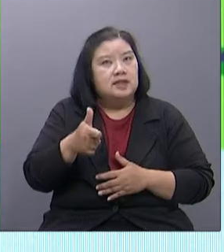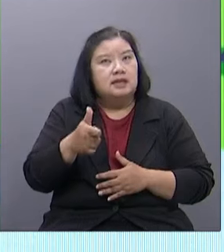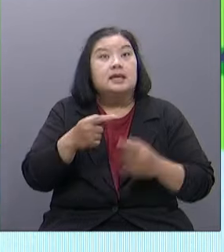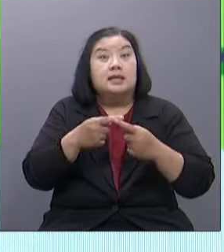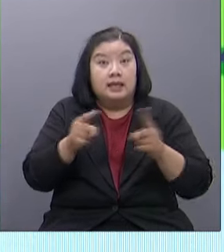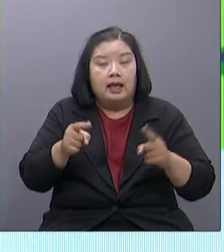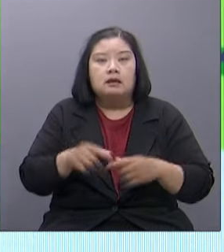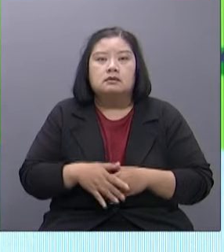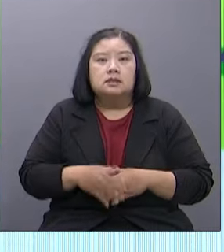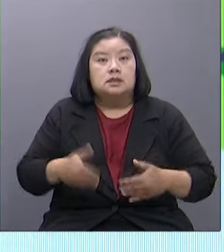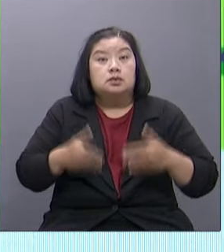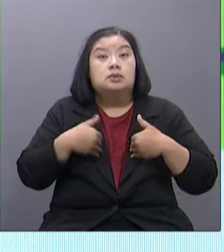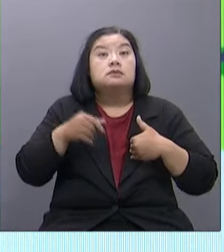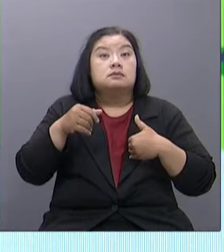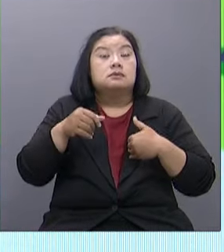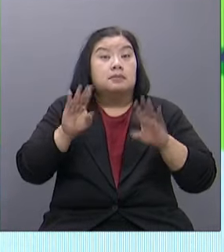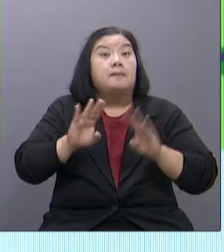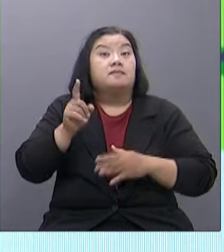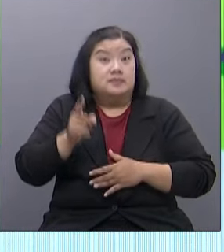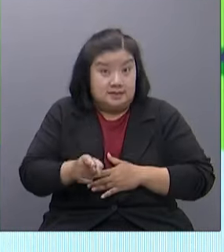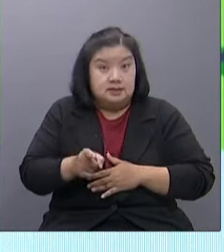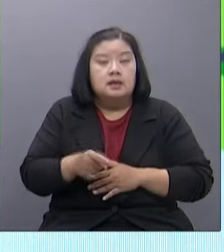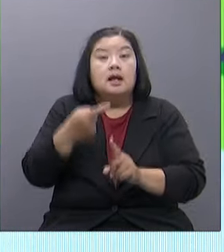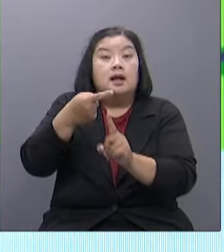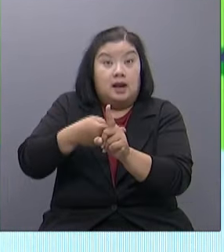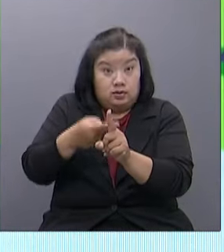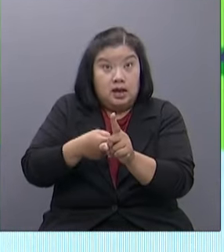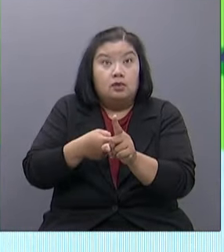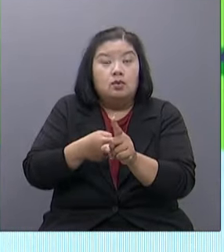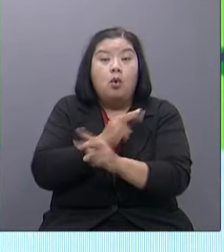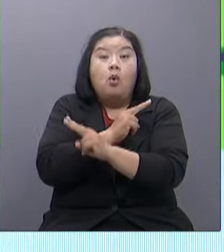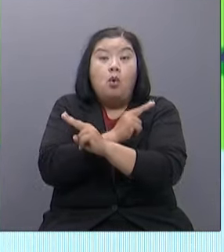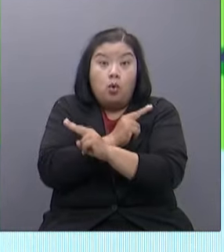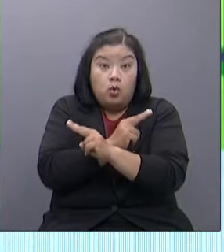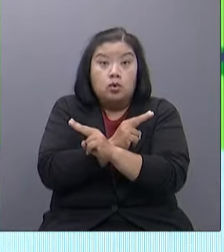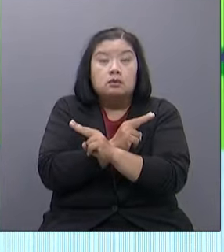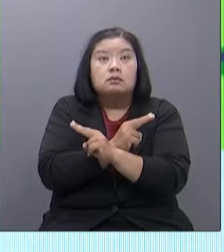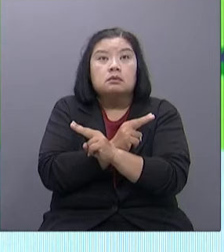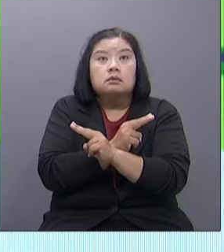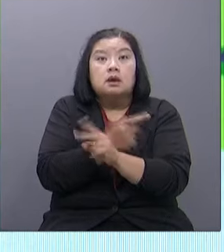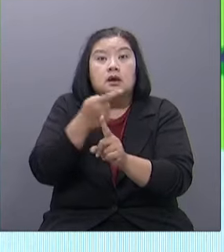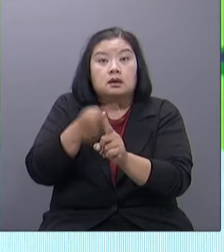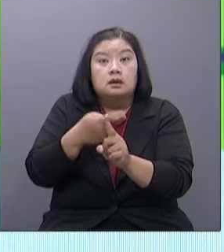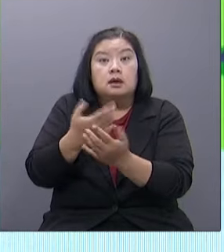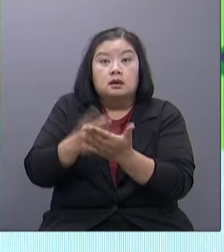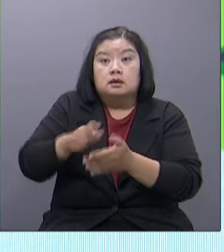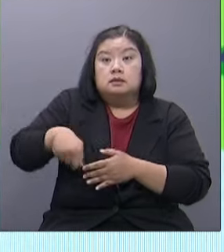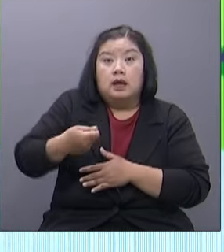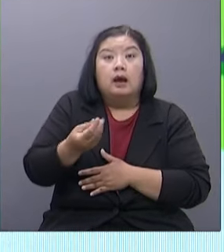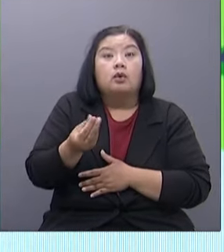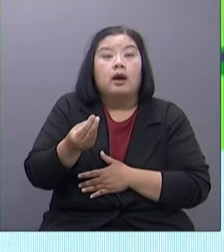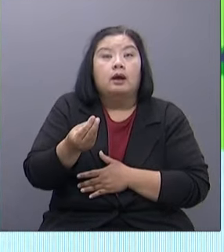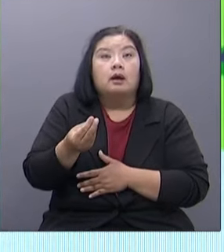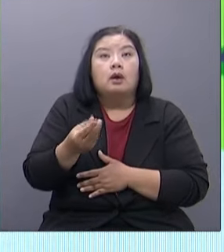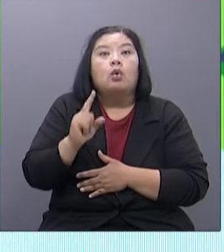จริงว่าเราเช่าพื้นที่เนี่ยเนับกันเป็นตารางนิ้วหรือตารางเมตรแล้วก็จ่ายค่าเช่าต่อเดือนค่ะเพราะฉะนั้นเนี่ยเค้า